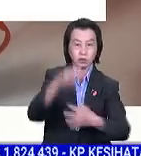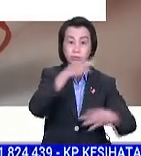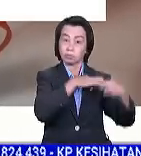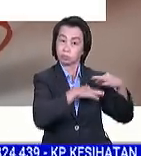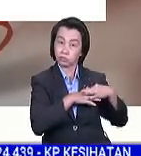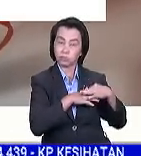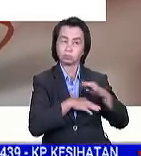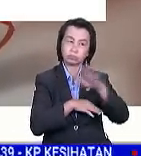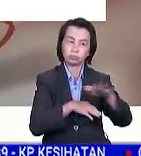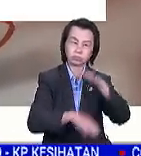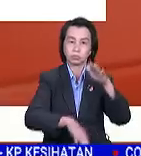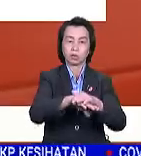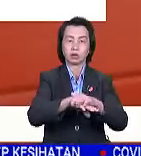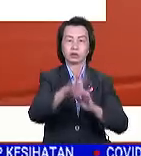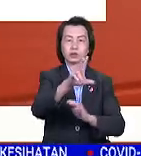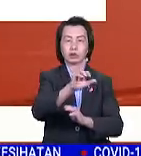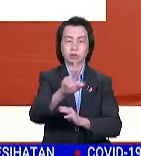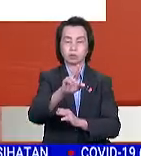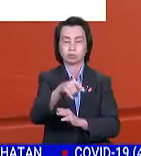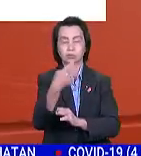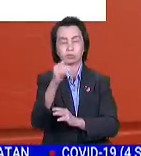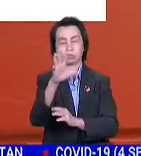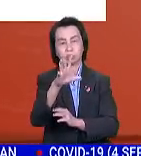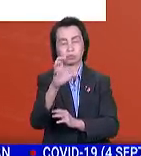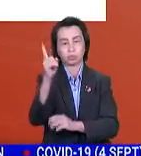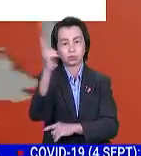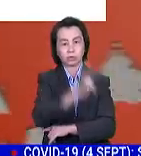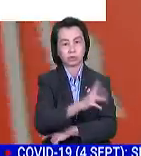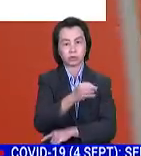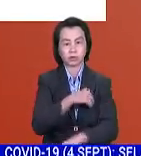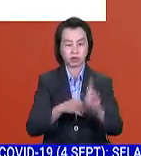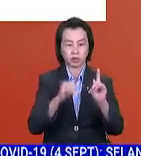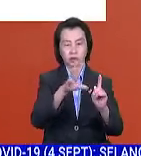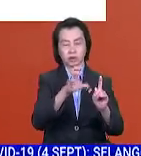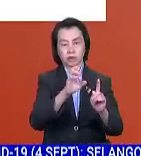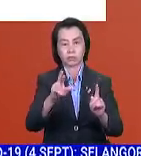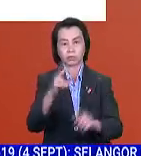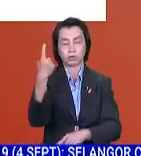keuntungan kasar mencecah 3500 sehari dan 105000